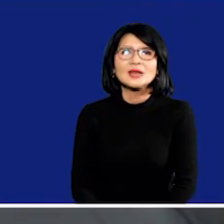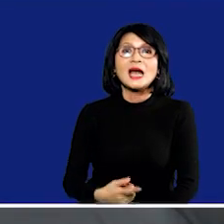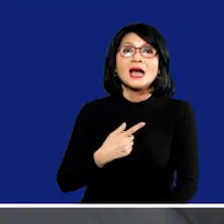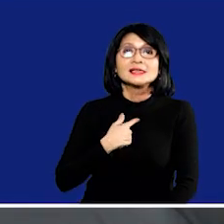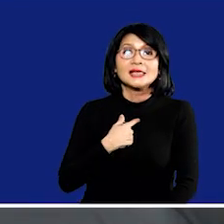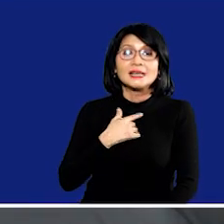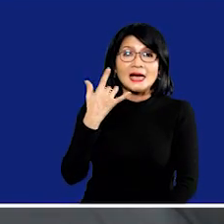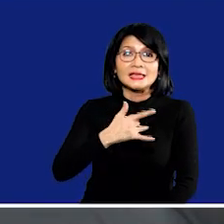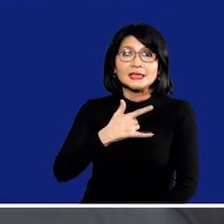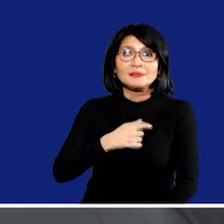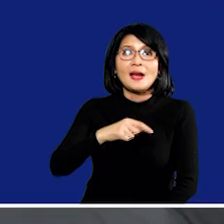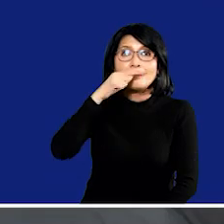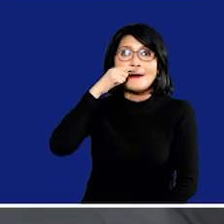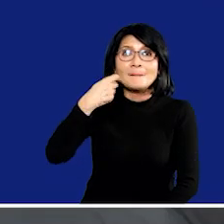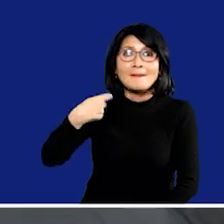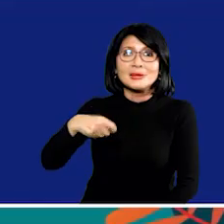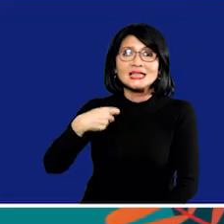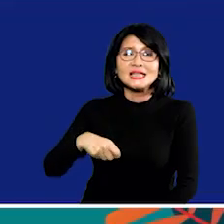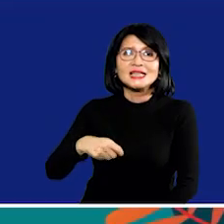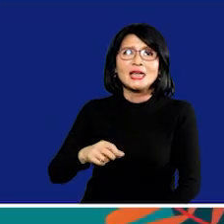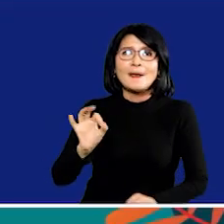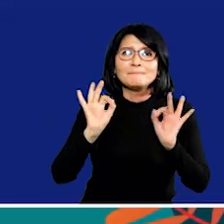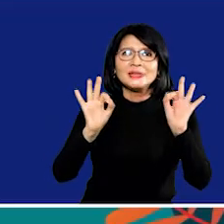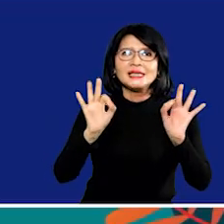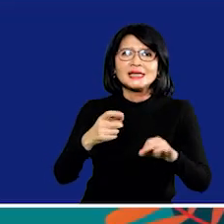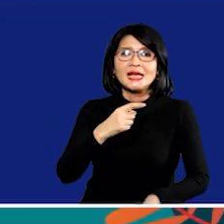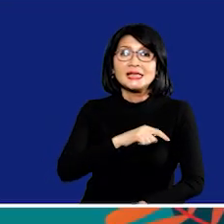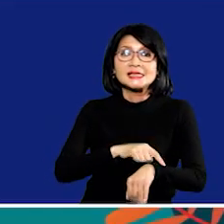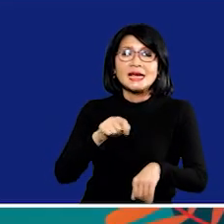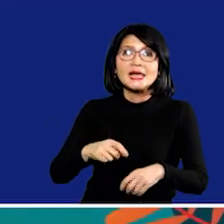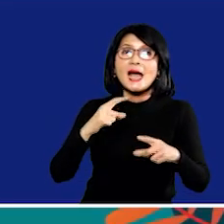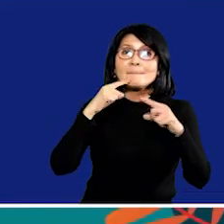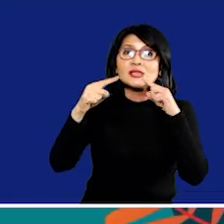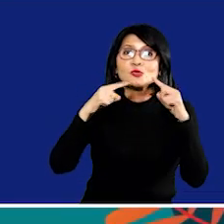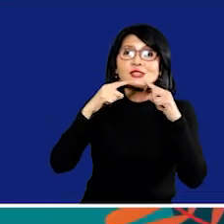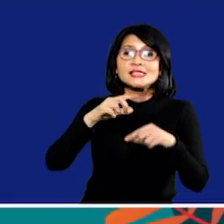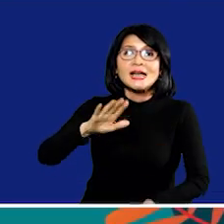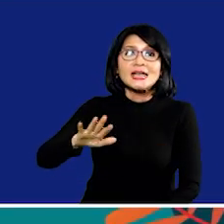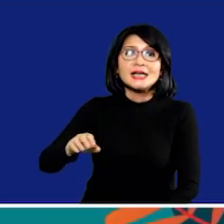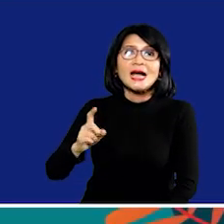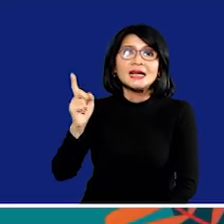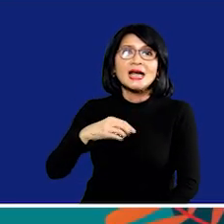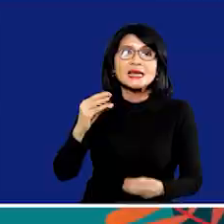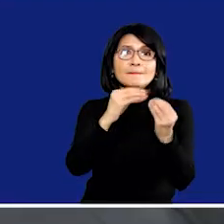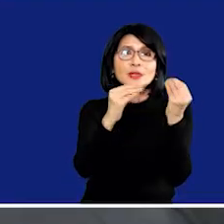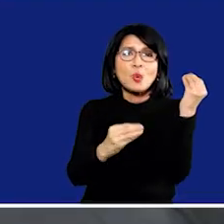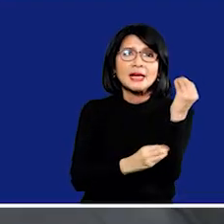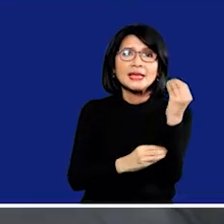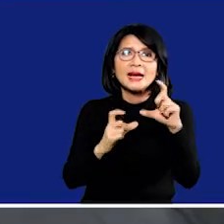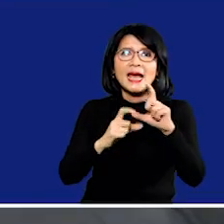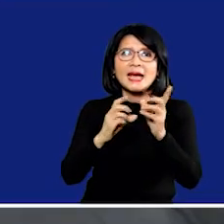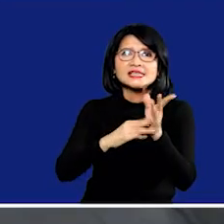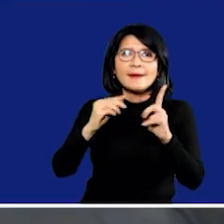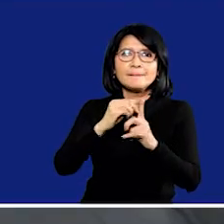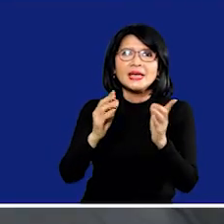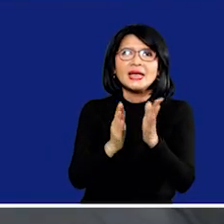Masih bersama kita ada Mas Menteri Nadiem Anwar Makarim yang saat ini akan berdiskusi dengan adik-adik kita dari perwakilan SMP dan